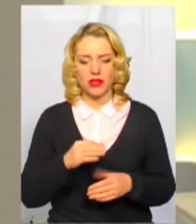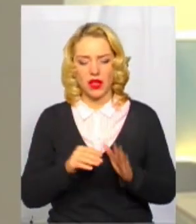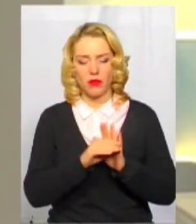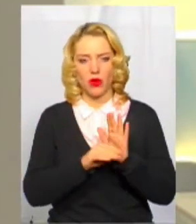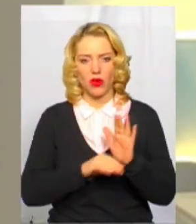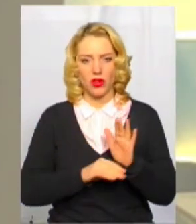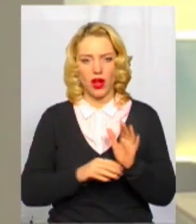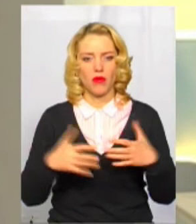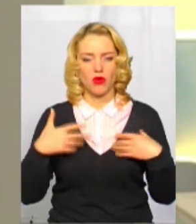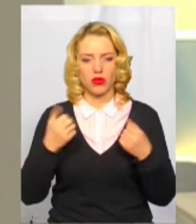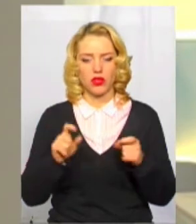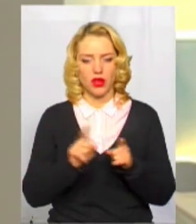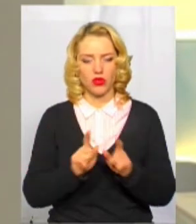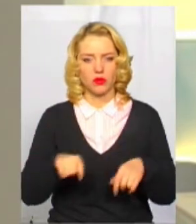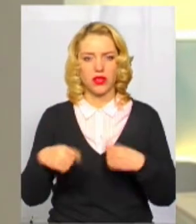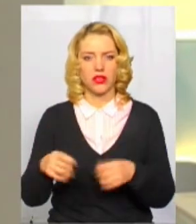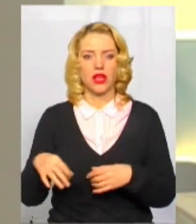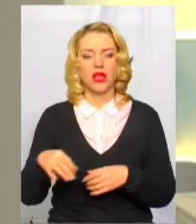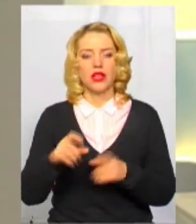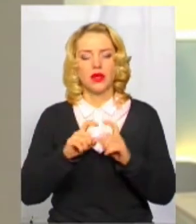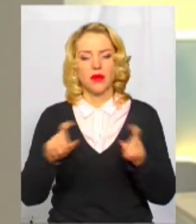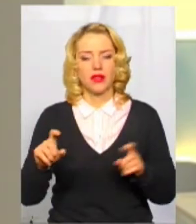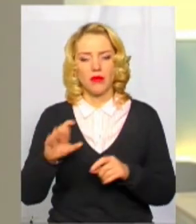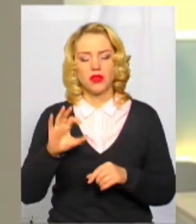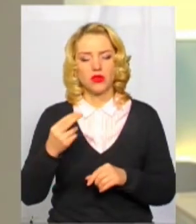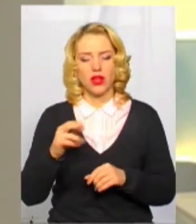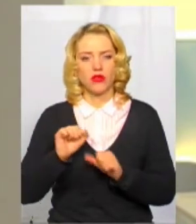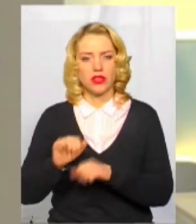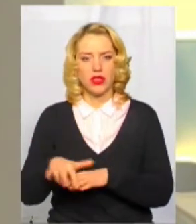передана Департаменту соціального захисту населення, і теж оздоровлення